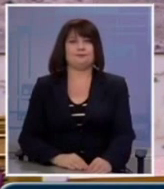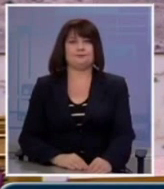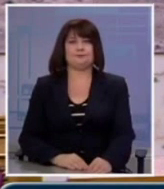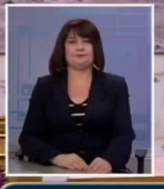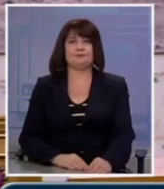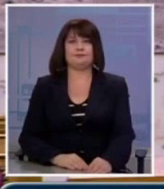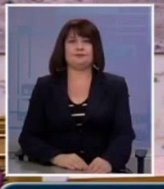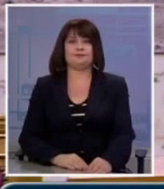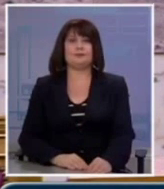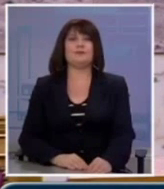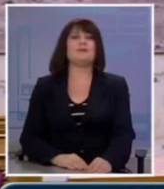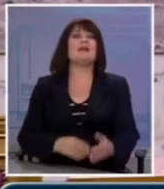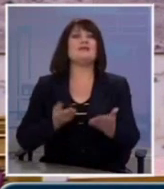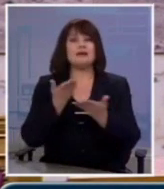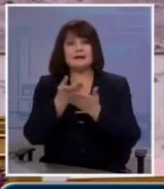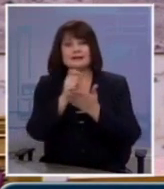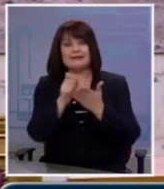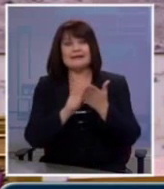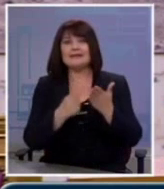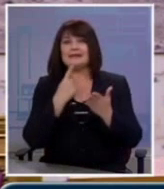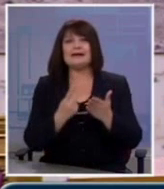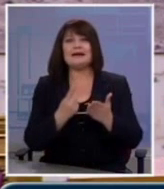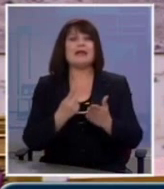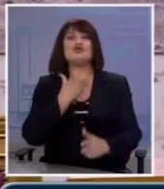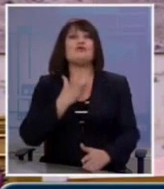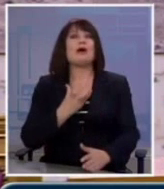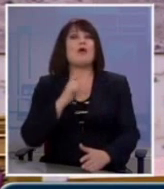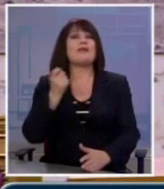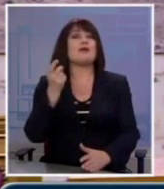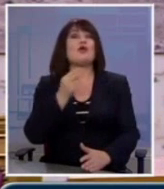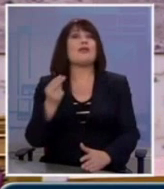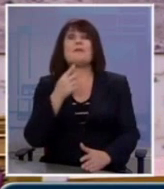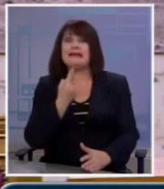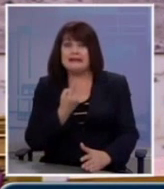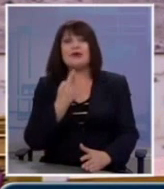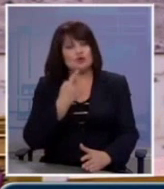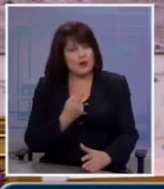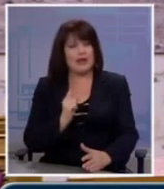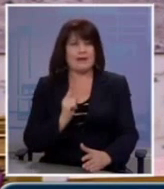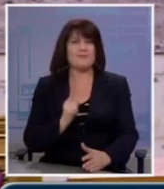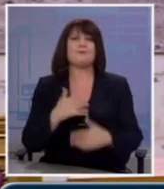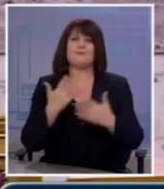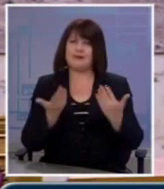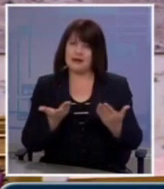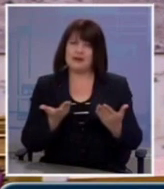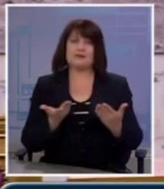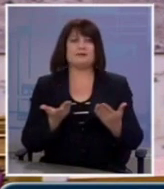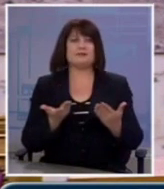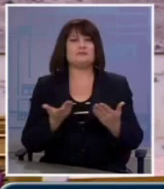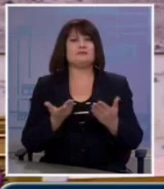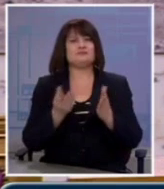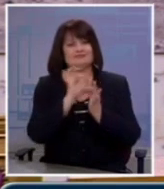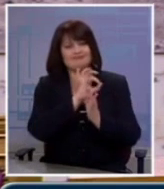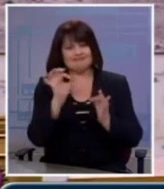και τις βουλευτές. Περιέχει αναφορά στο κρίσιμο εθνικό ζήτημα, καθώς και